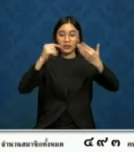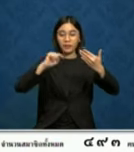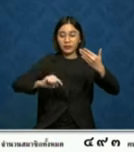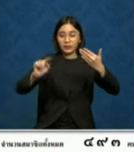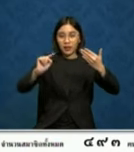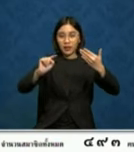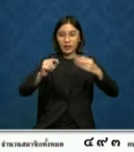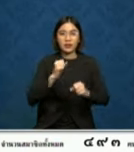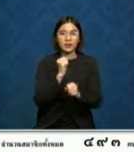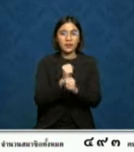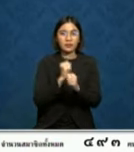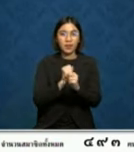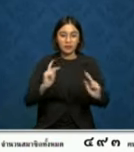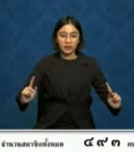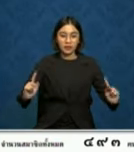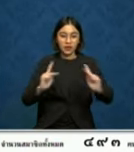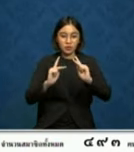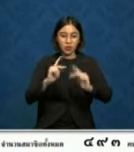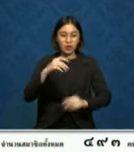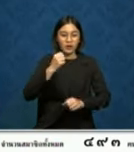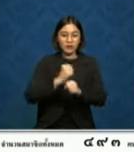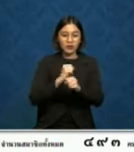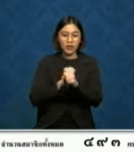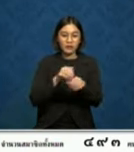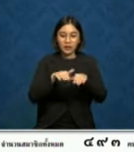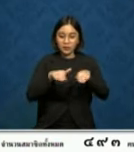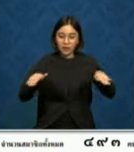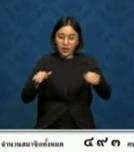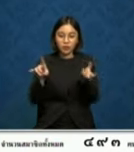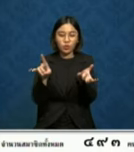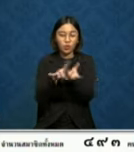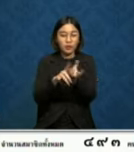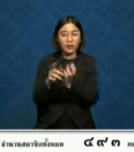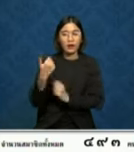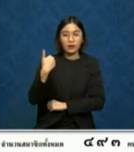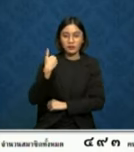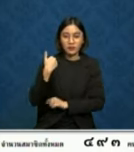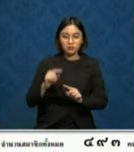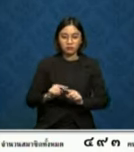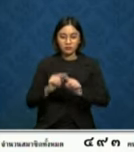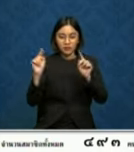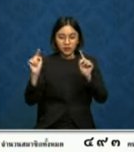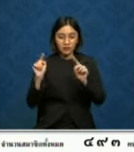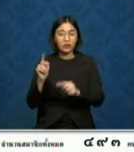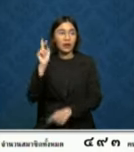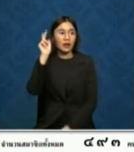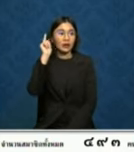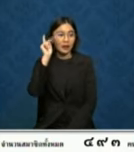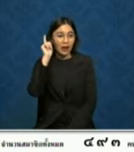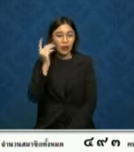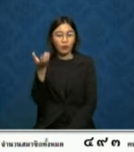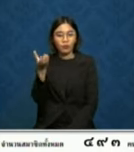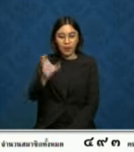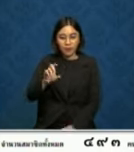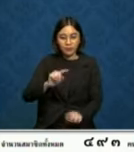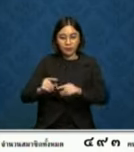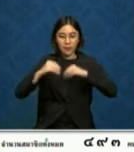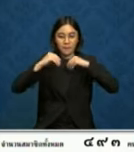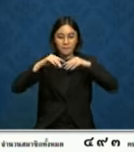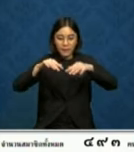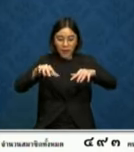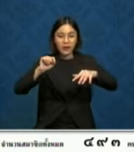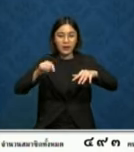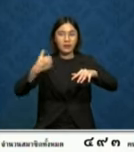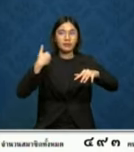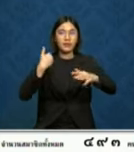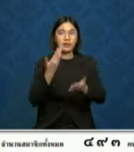การคือหน่วยงานในกระทรวงจะทำงานให้มีประสิทธิภาพมากขึ้นแต่ข่าวและข่าวสารของกระทรวงได้รับการเผยแพร่มาก